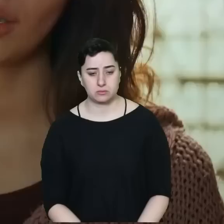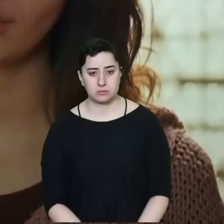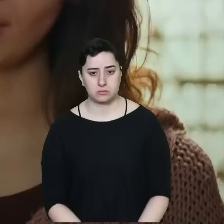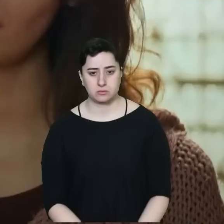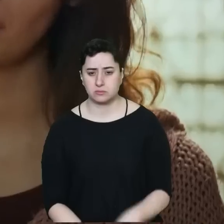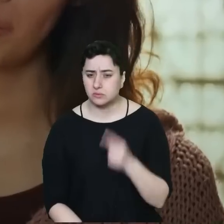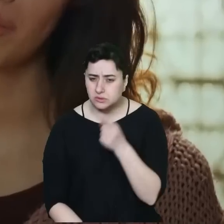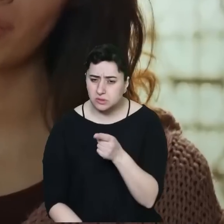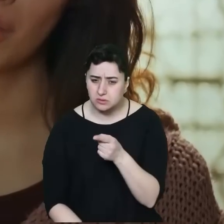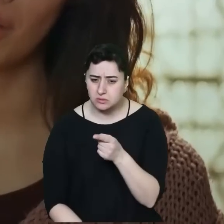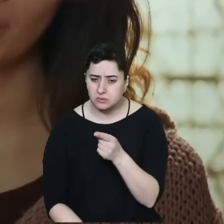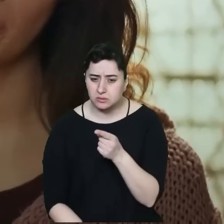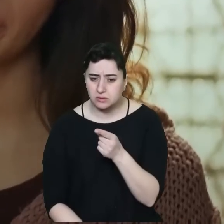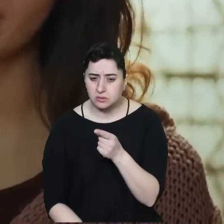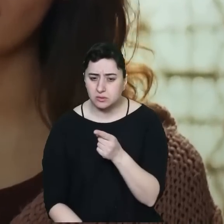Sen